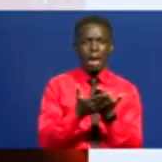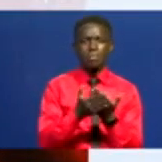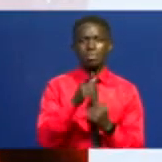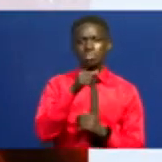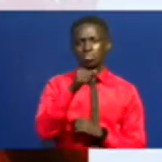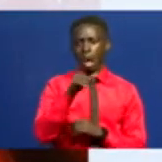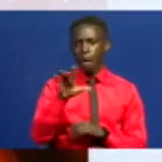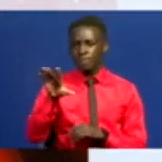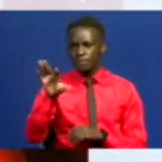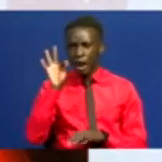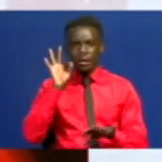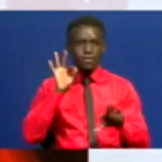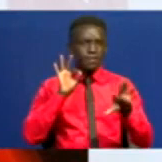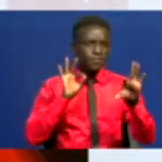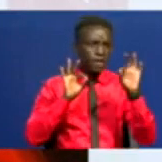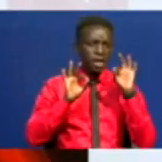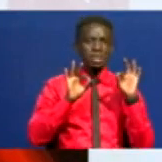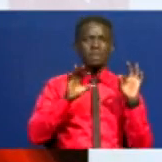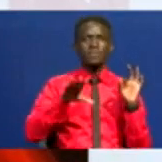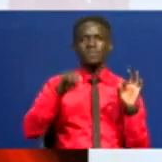wale ambao